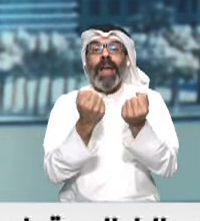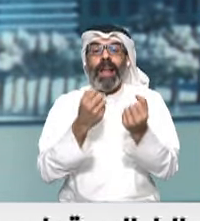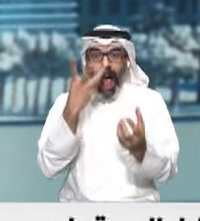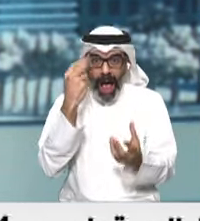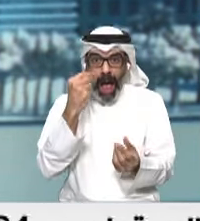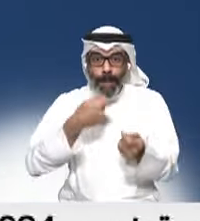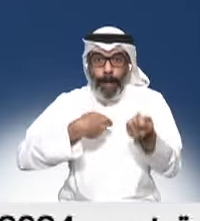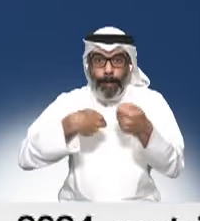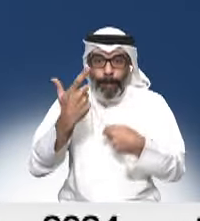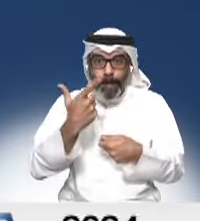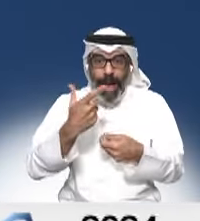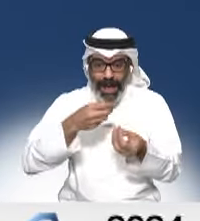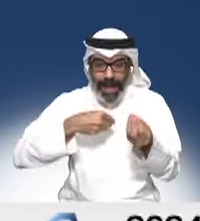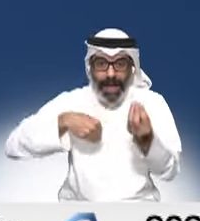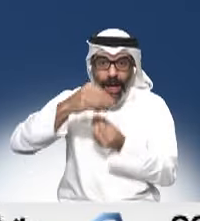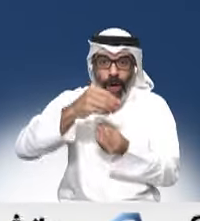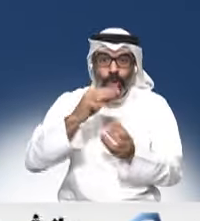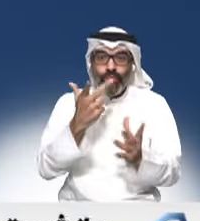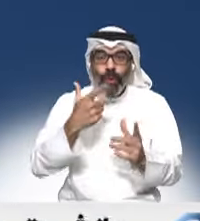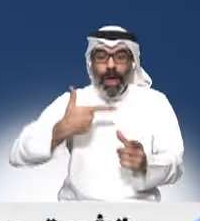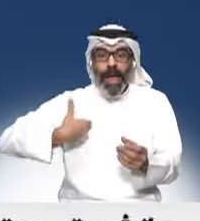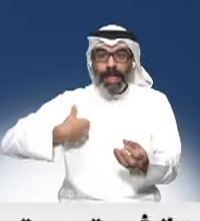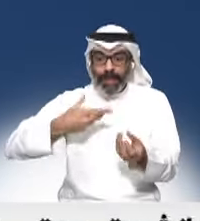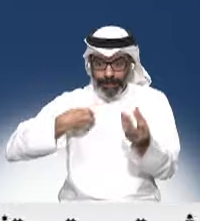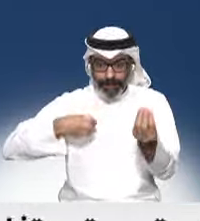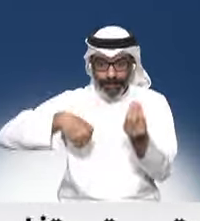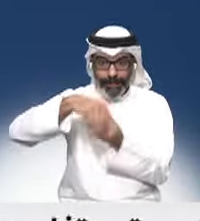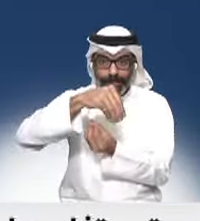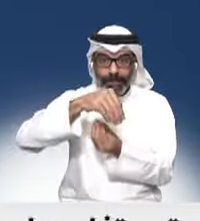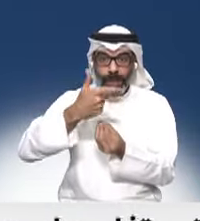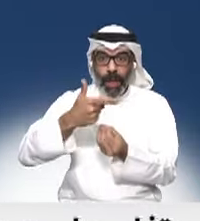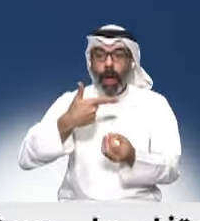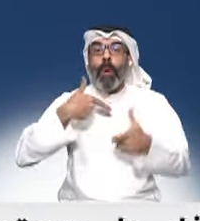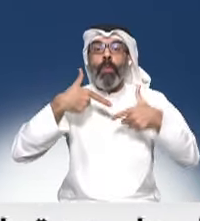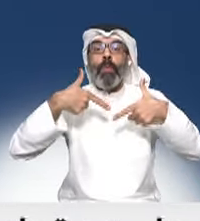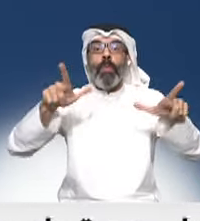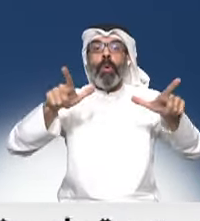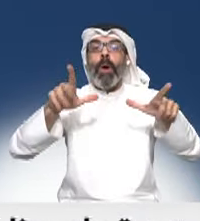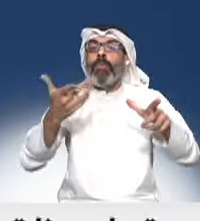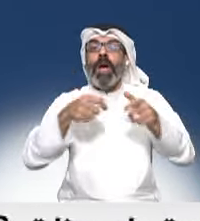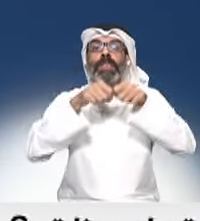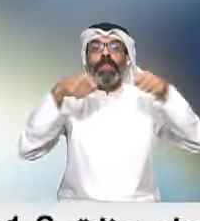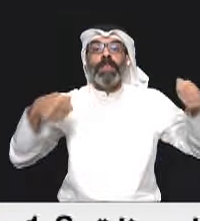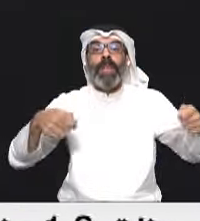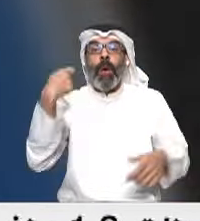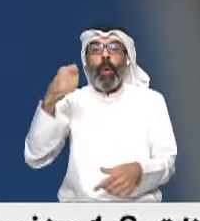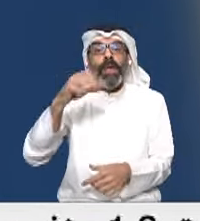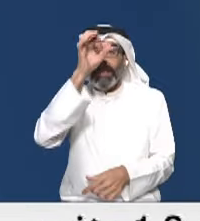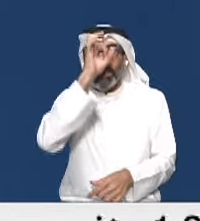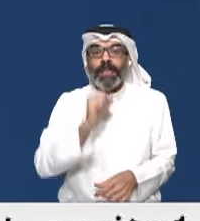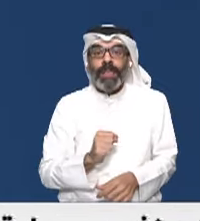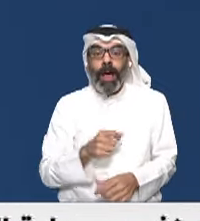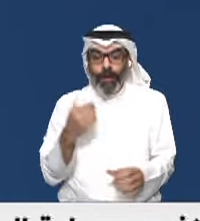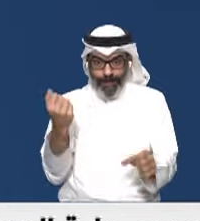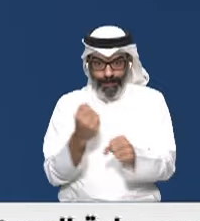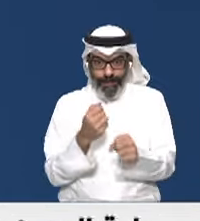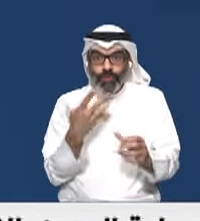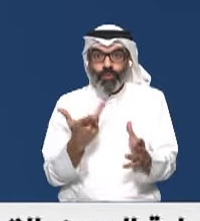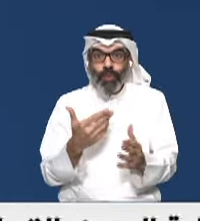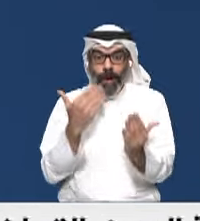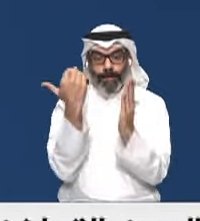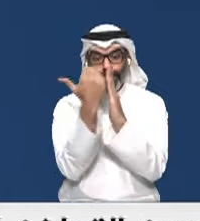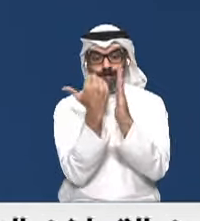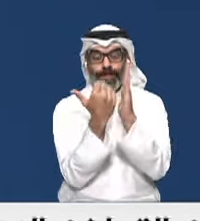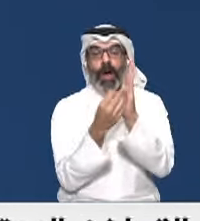الالكترونيه سهل وقالت الوزاره في بيان صحفي ان هذه الخدمه تاتي ضمن رؤيه الوزاره في تعزيز التحول